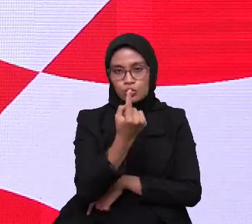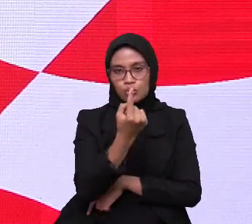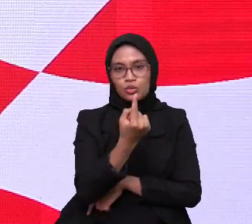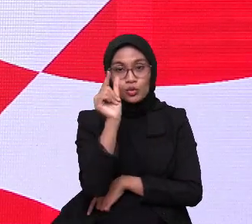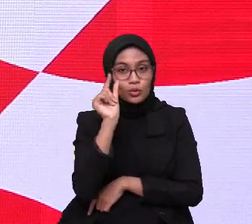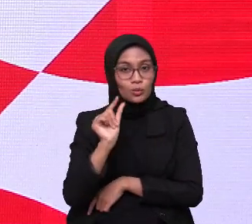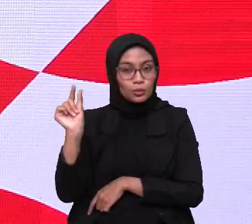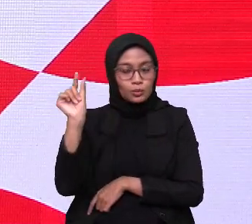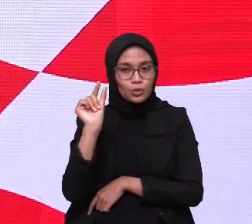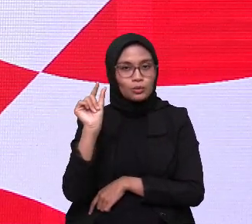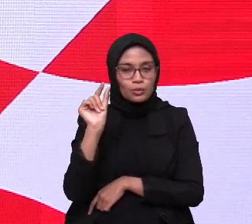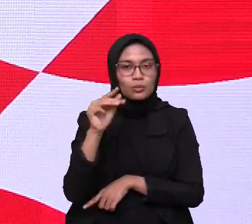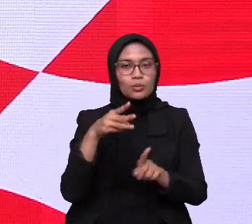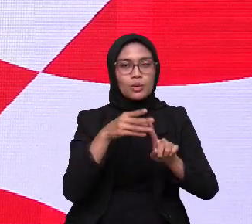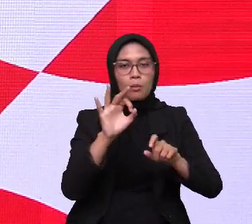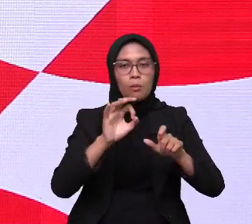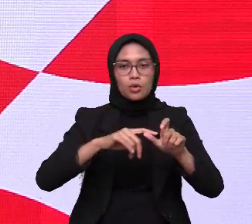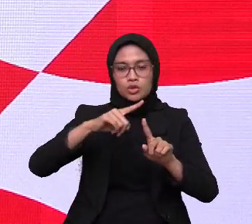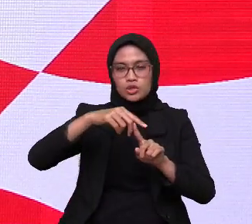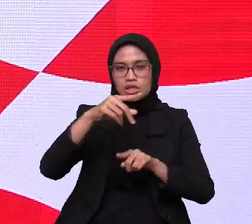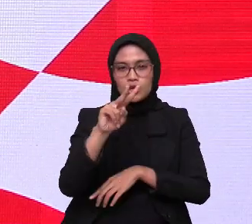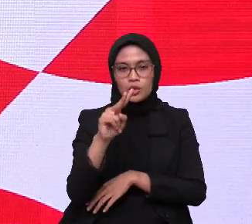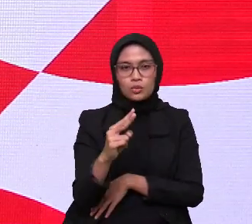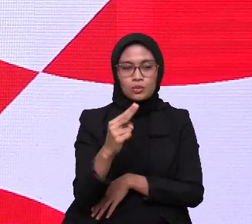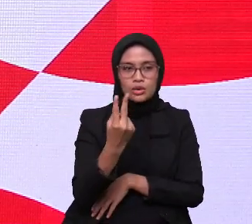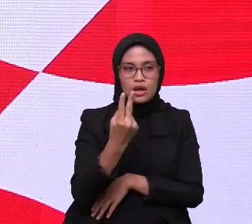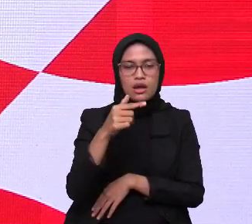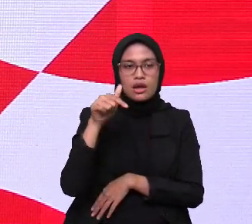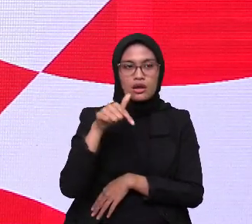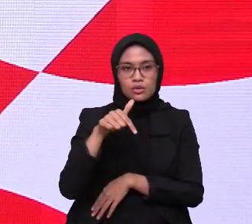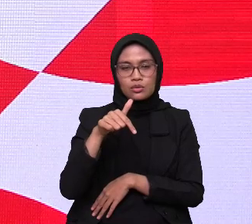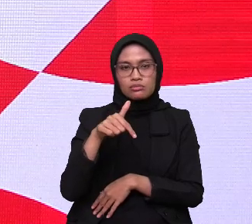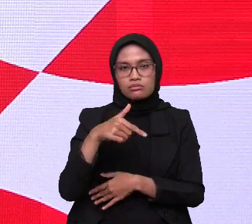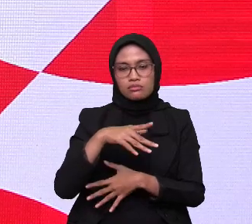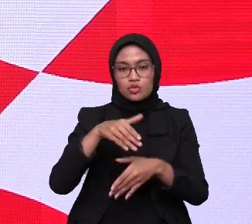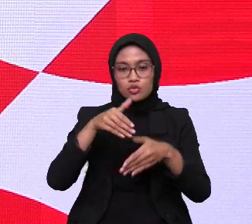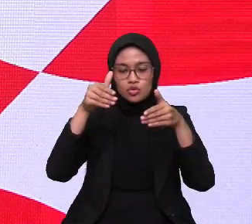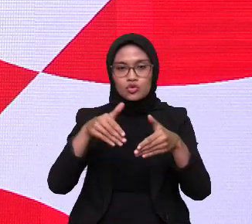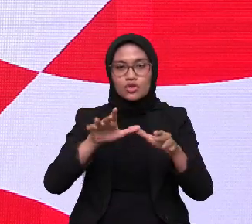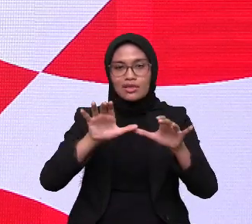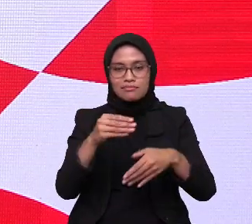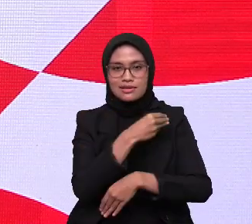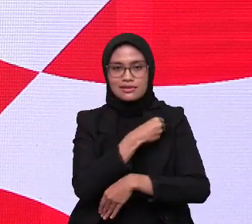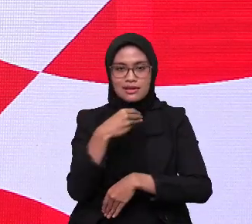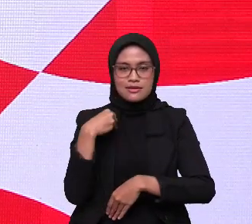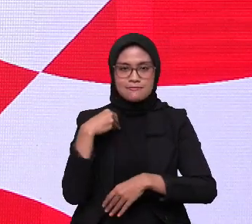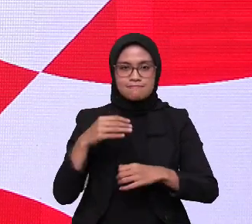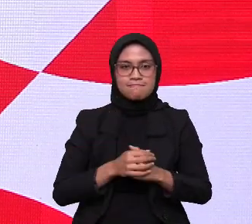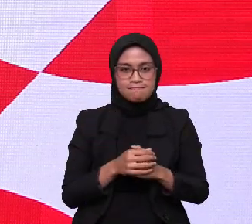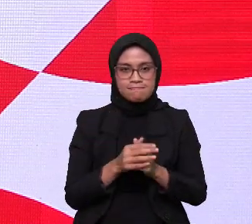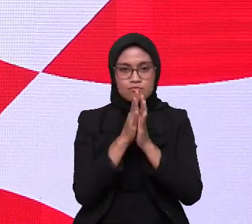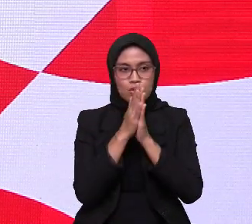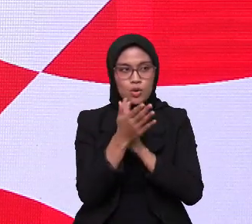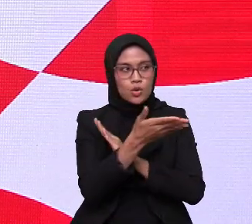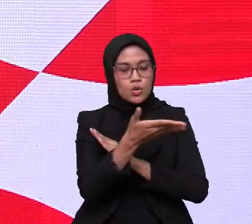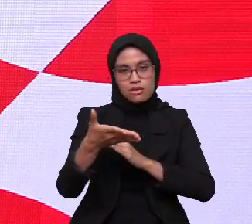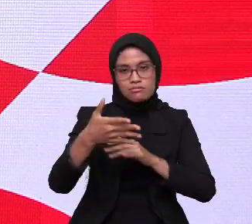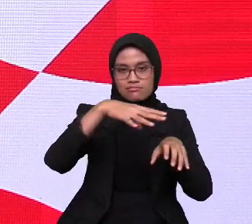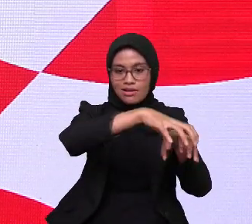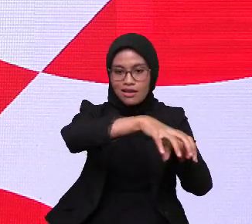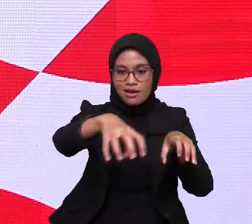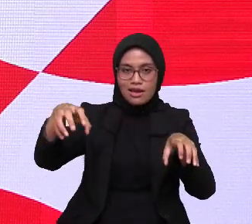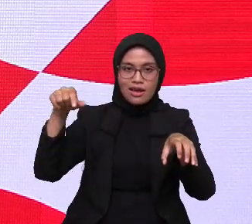untuk daya manusia kesehatan kemudian tidak lelah Saya minta kepada pemerintah daerah yang masih belum